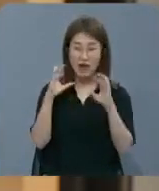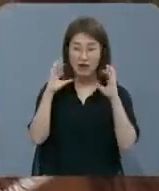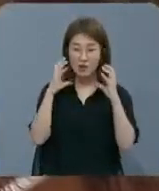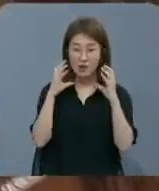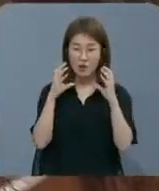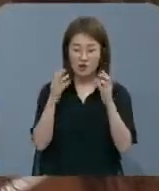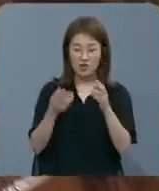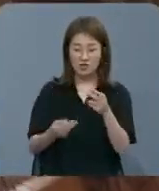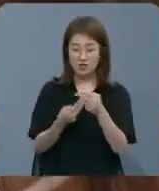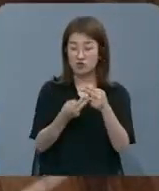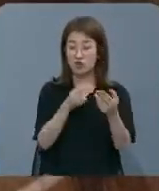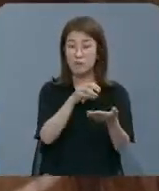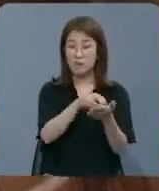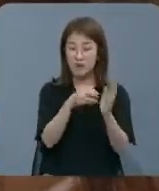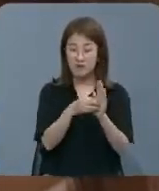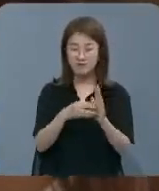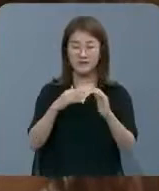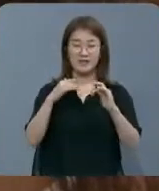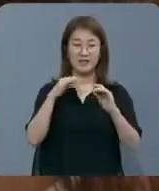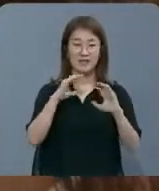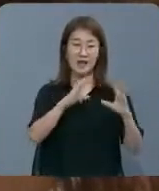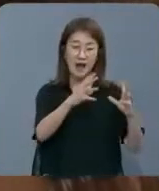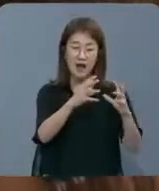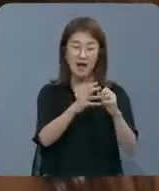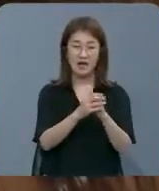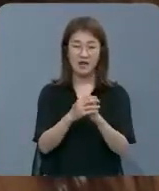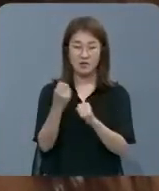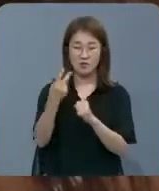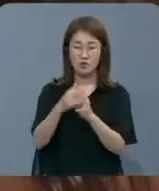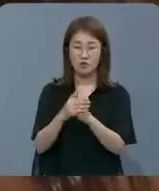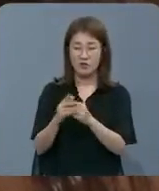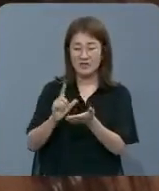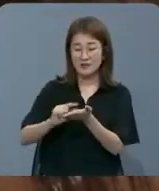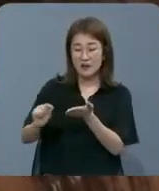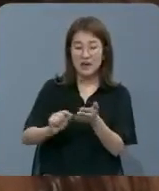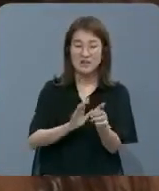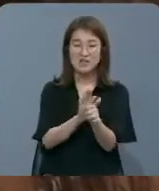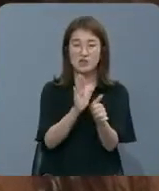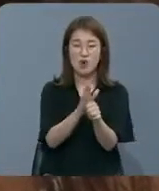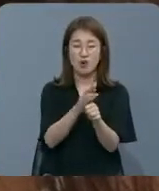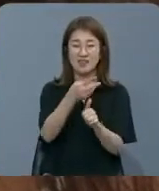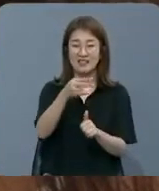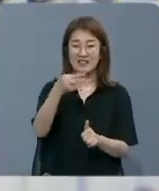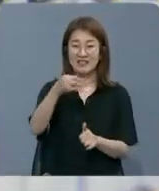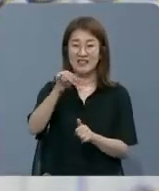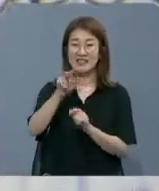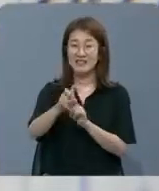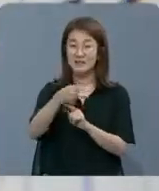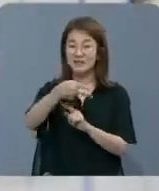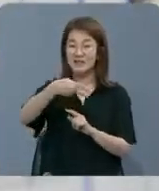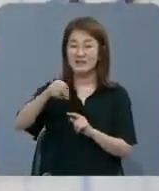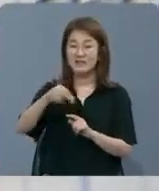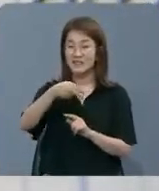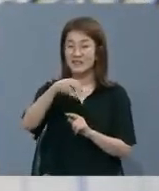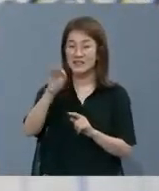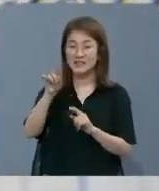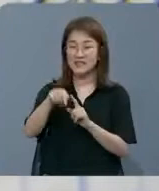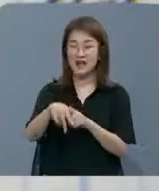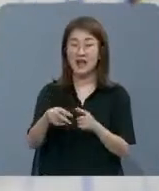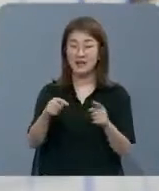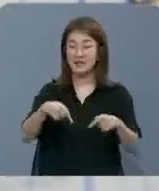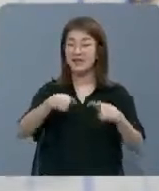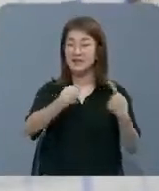금액만큼 나라와 지자체가 후원하는 디딤시아 통장 지원 사업에 참여했습니다. 5명의